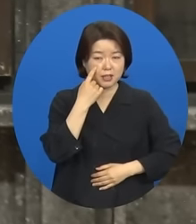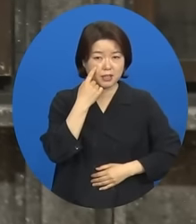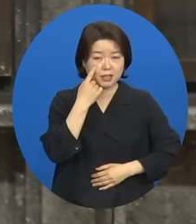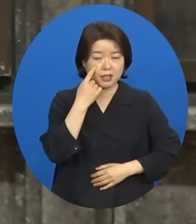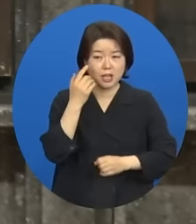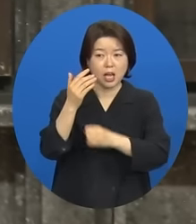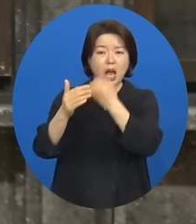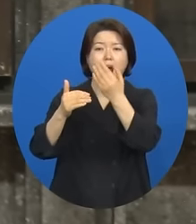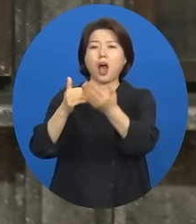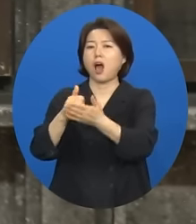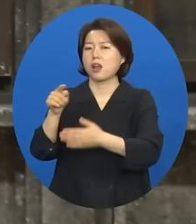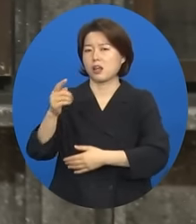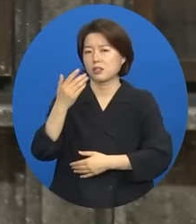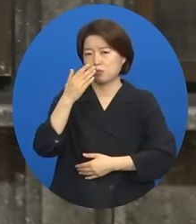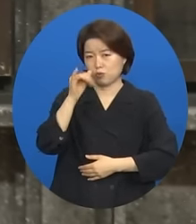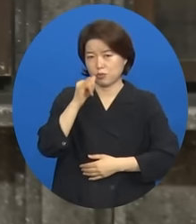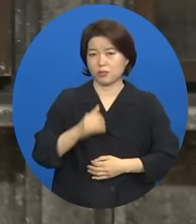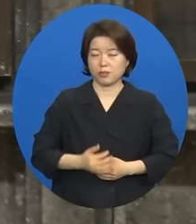하나님이실지도 모릅니다.